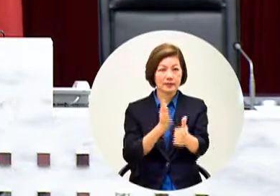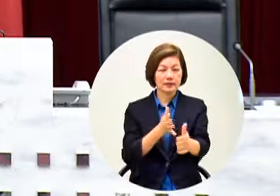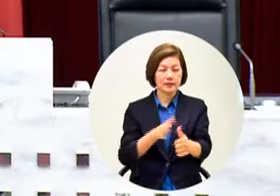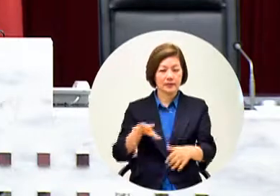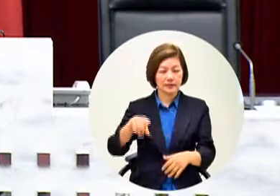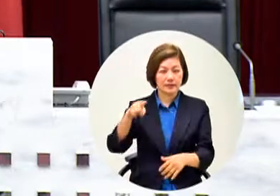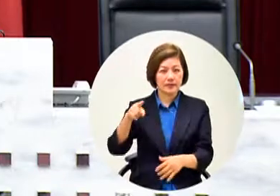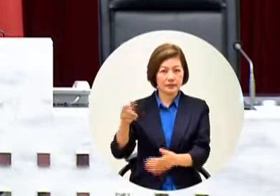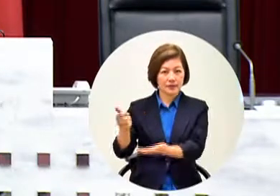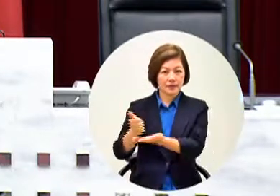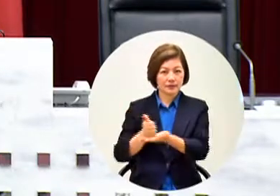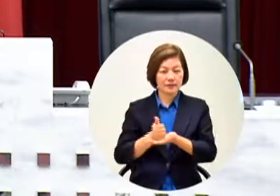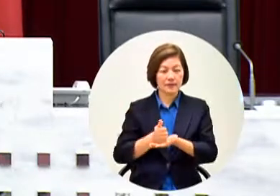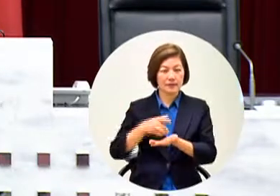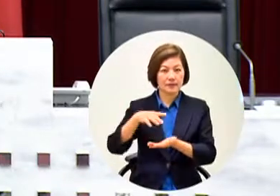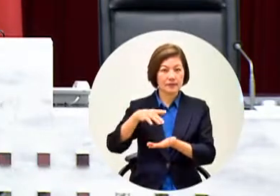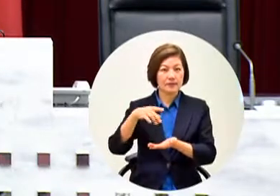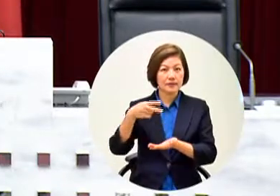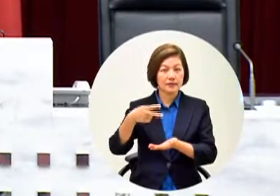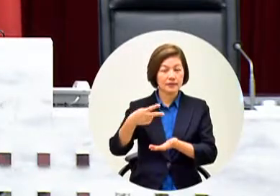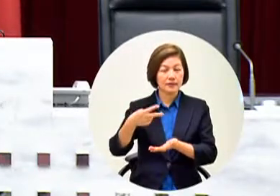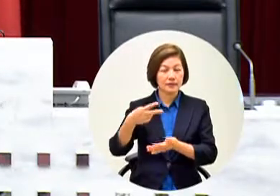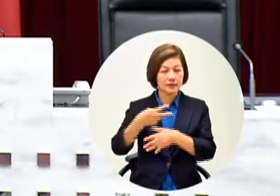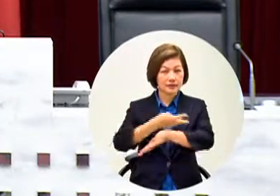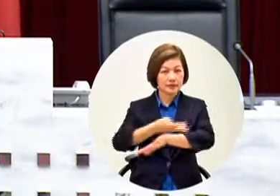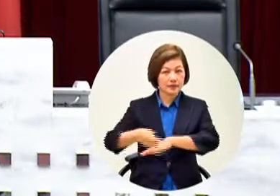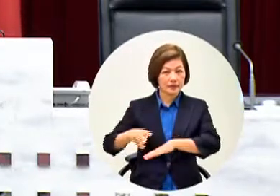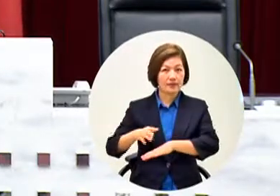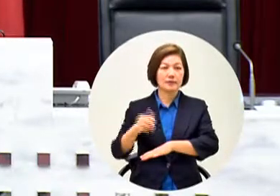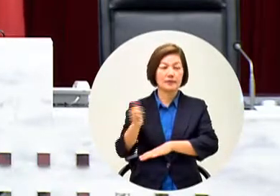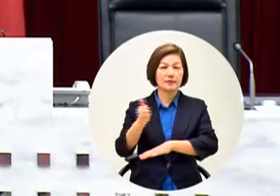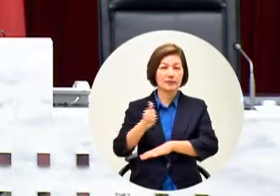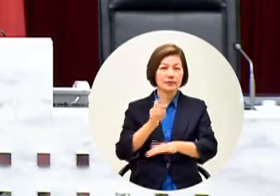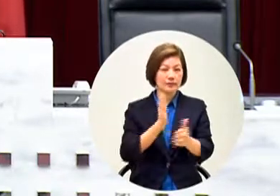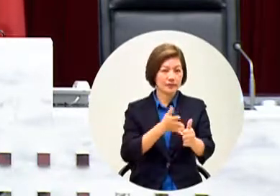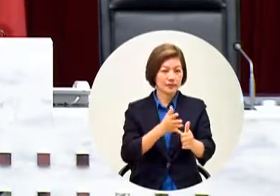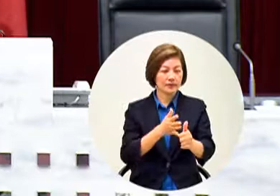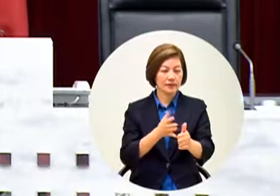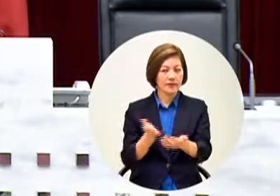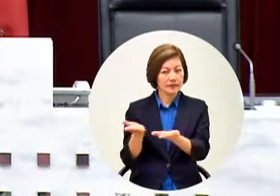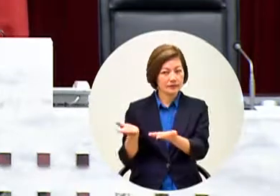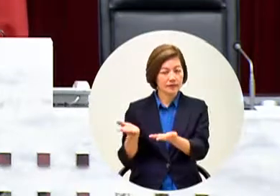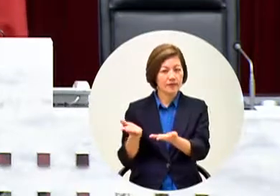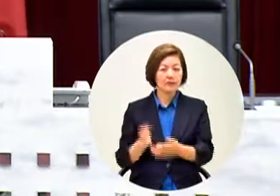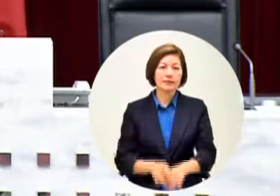位质询的议员江瑞宏议员进行市政总质询。江议员请发言。